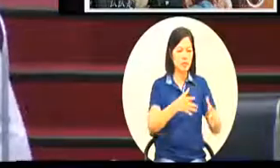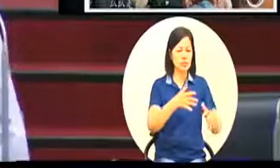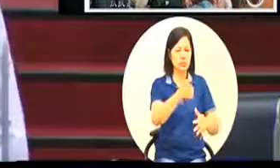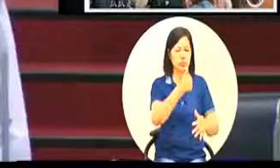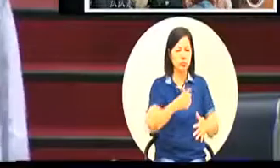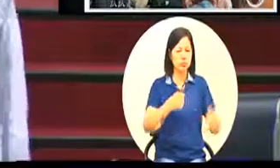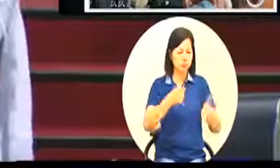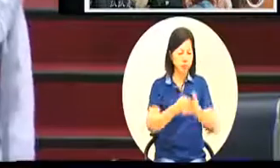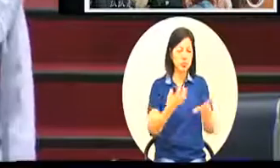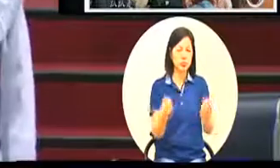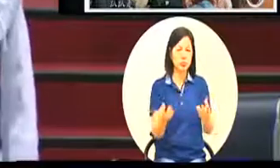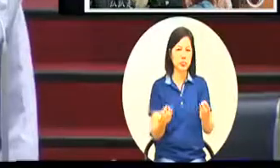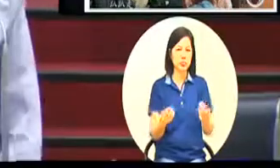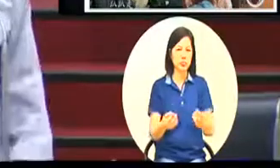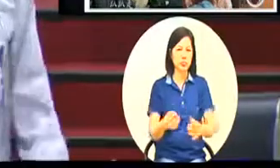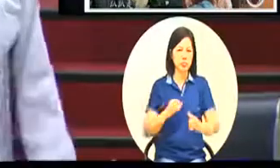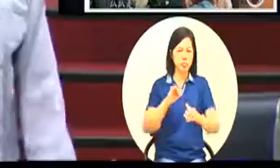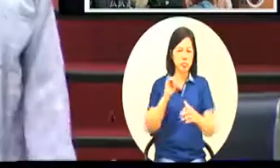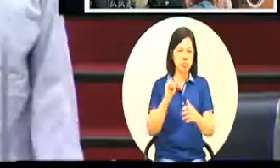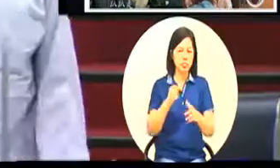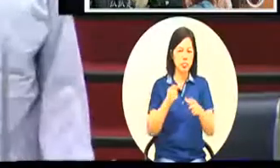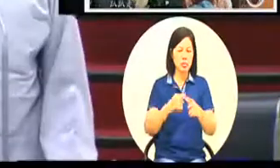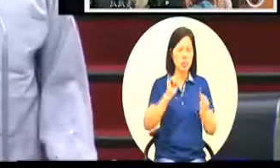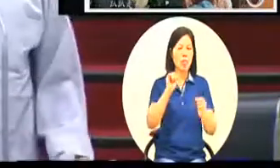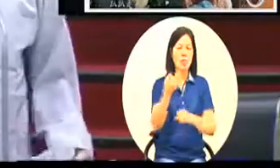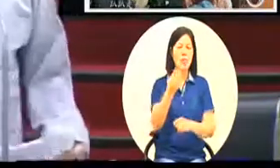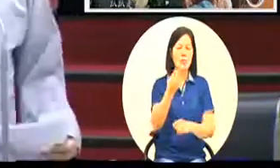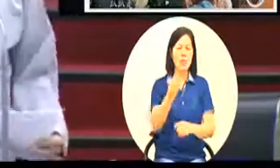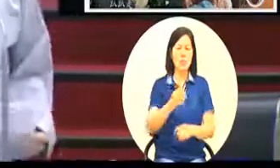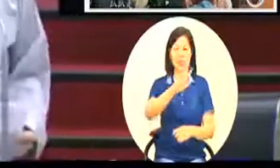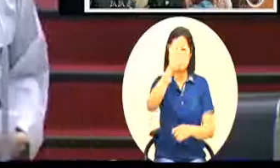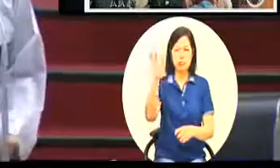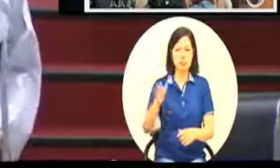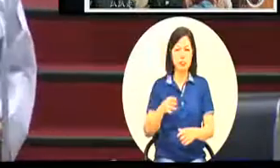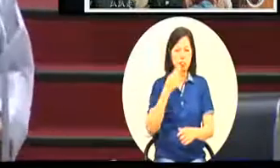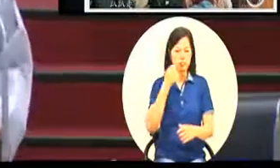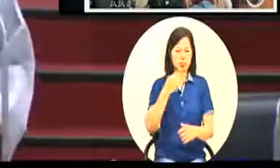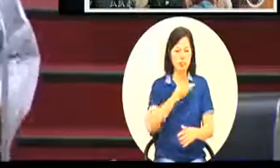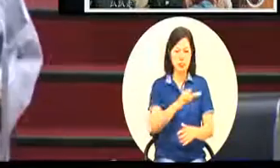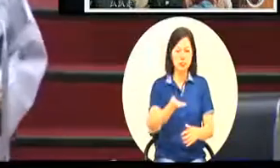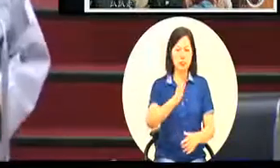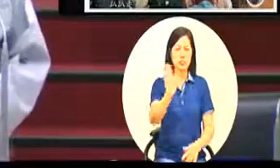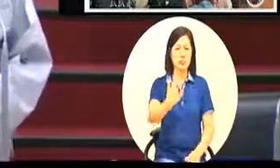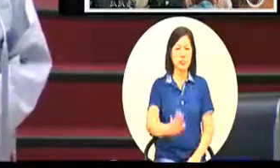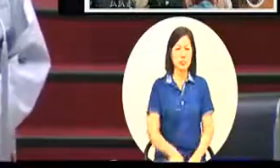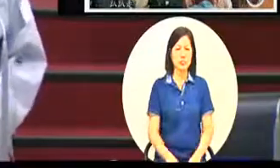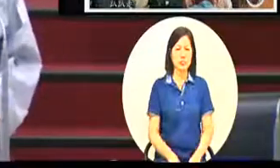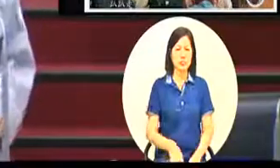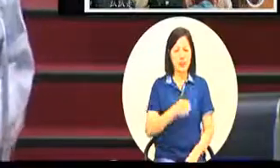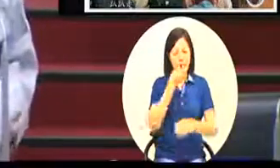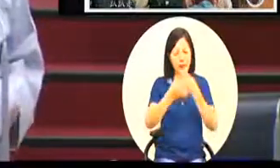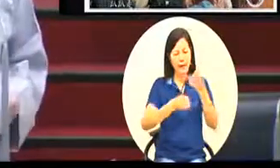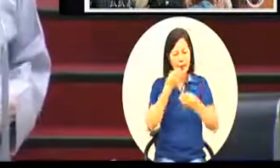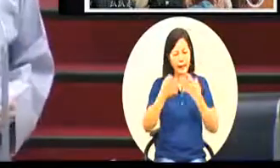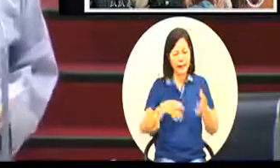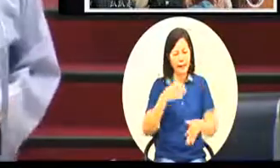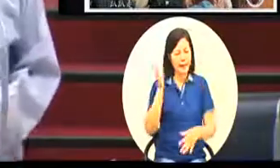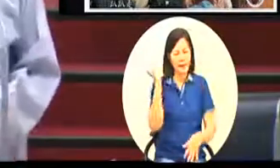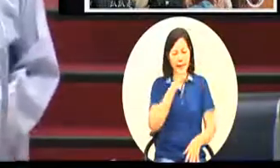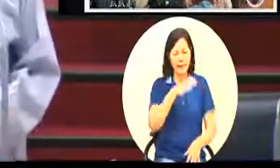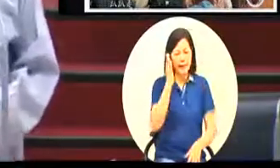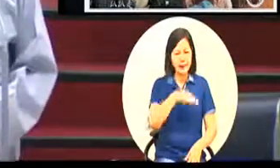嘛？这些连天公嘛用问你，实在是话啊，讲真啊啦，啊讲到臭酸啊